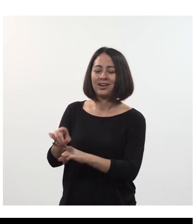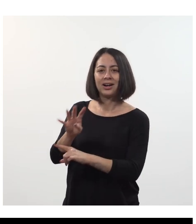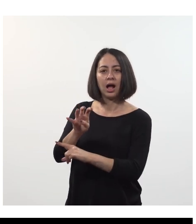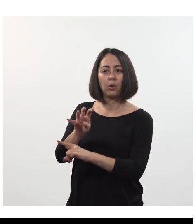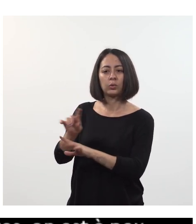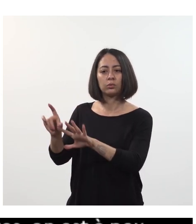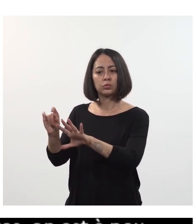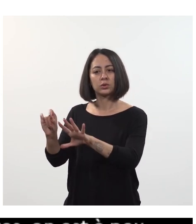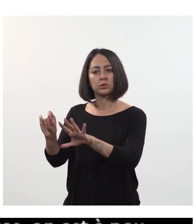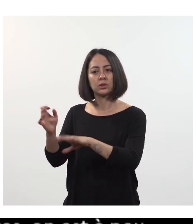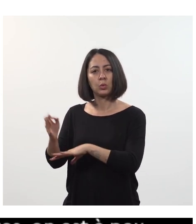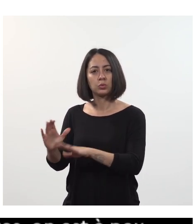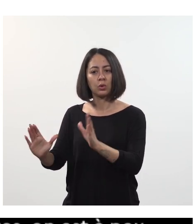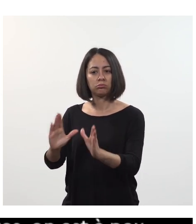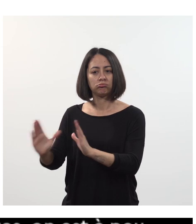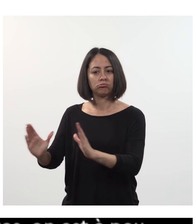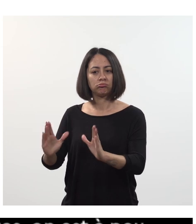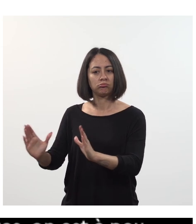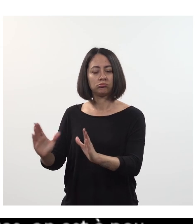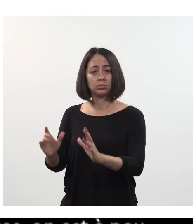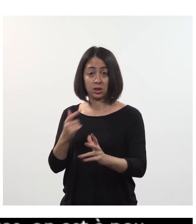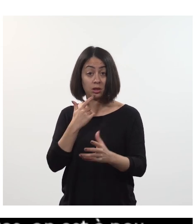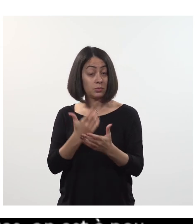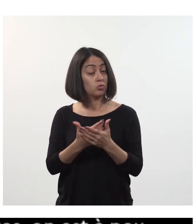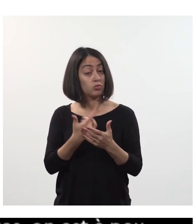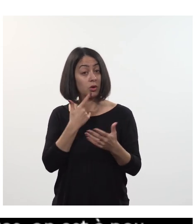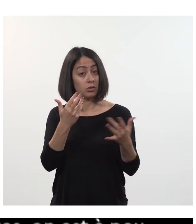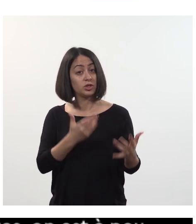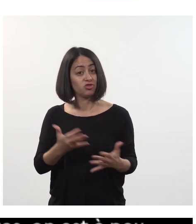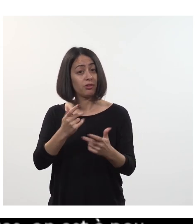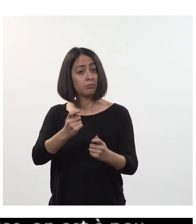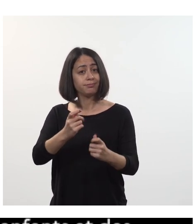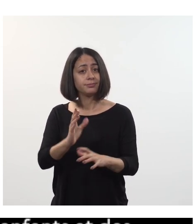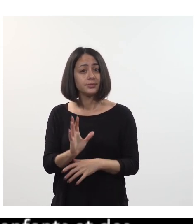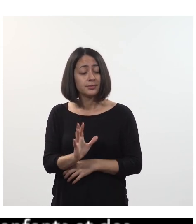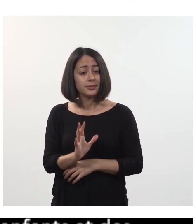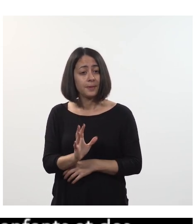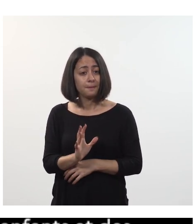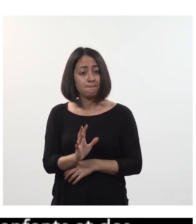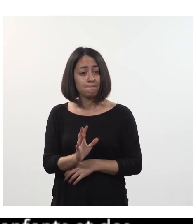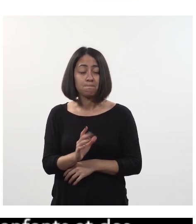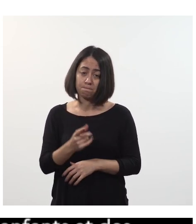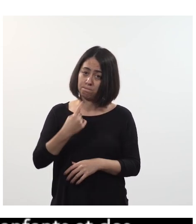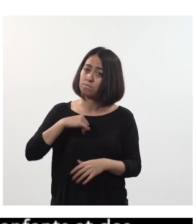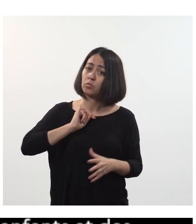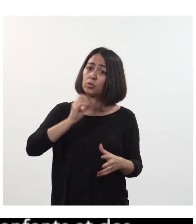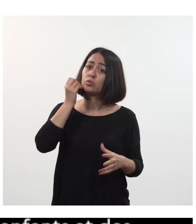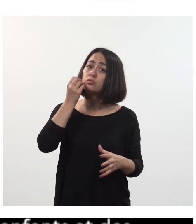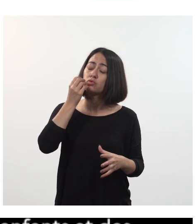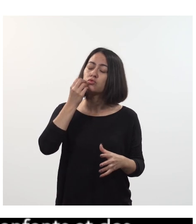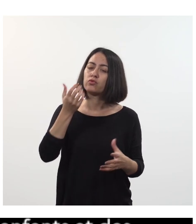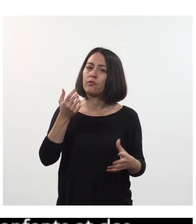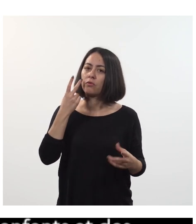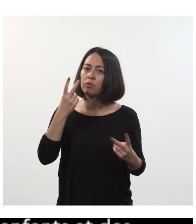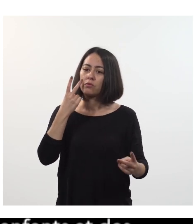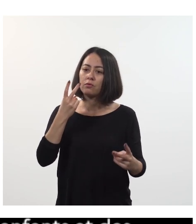près, mais c'est quand même extrêmement important, hein. Donc, on le côtoie très, très régulièrement. Je vous ai pris d'autres